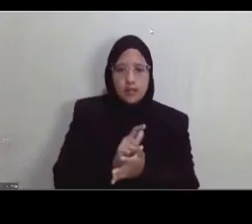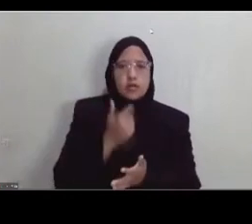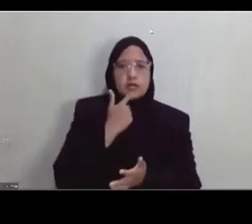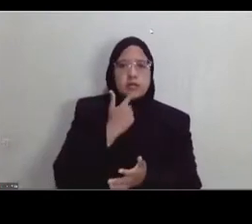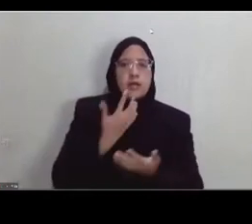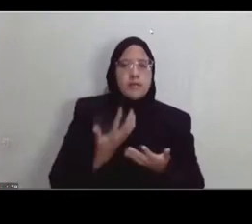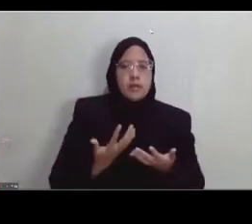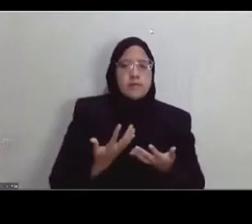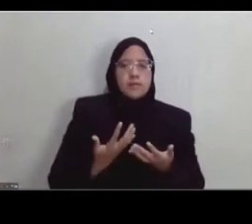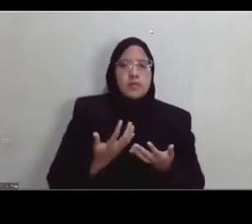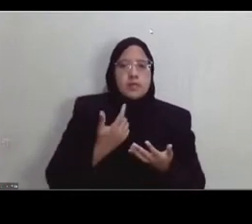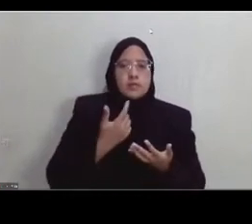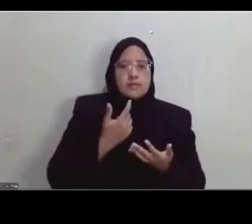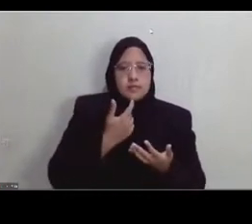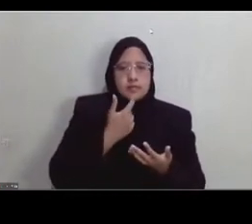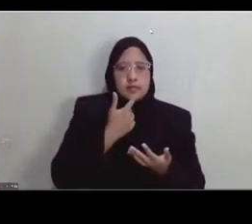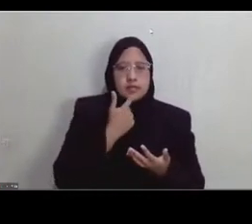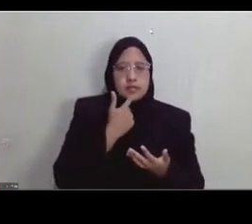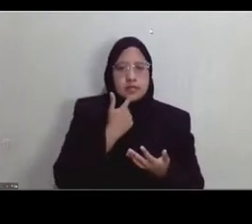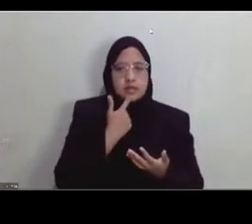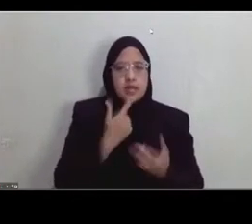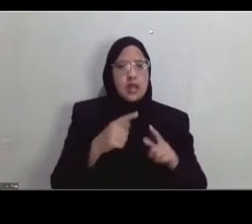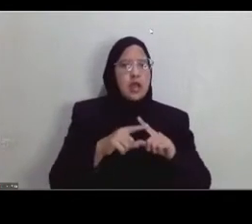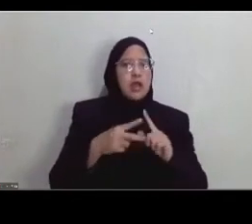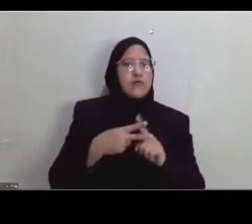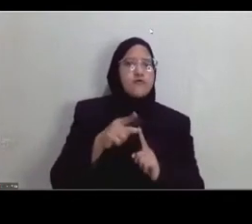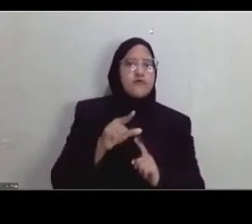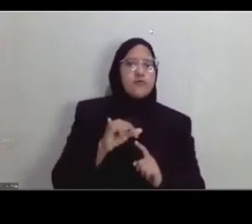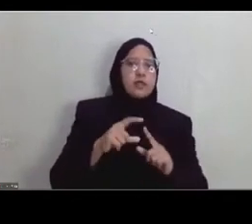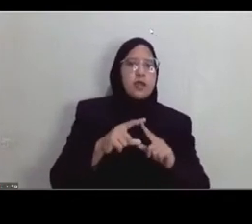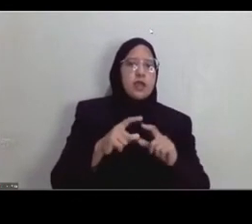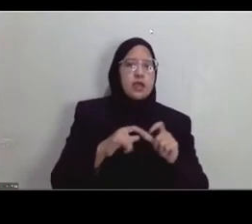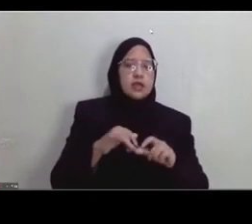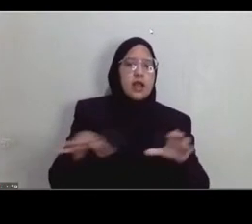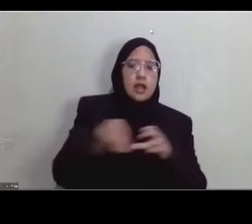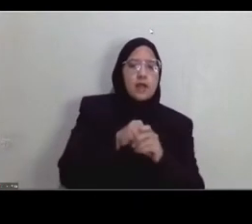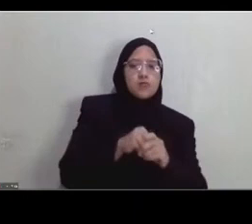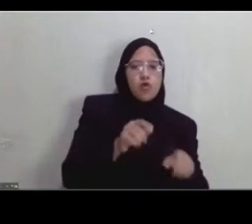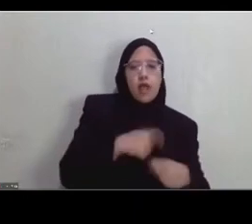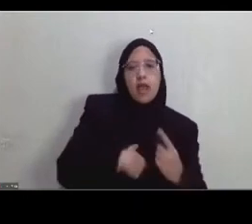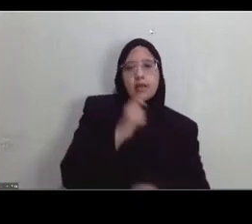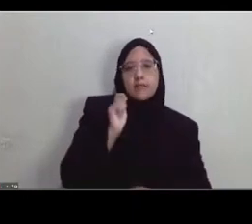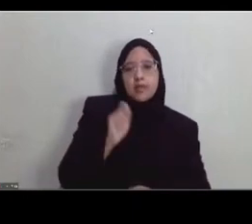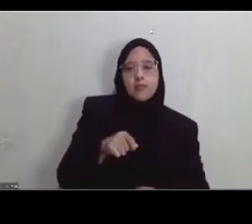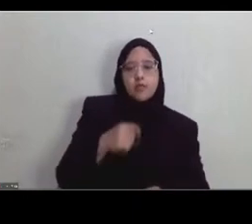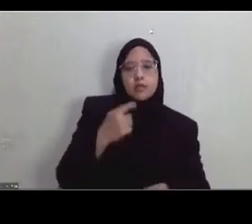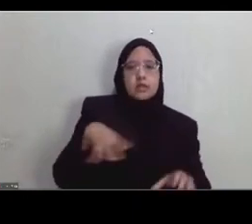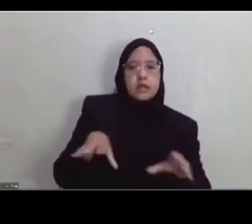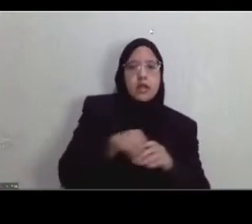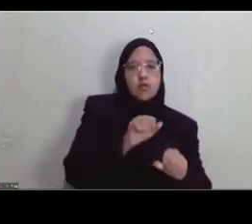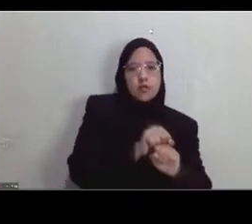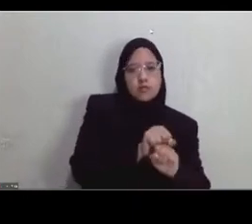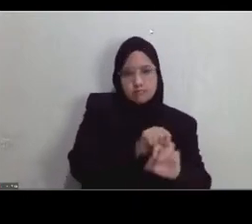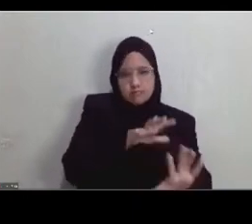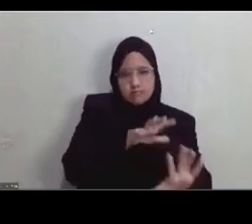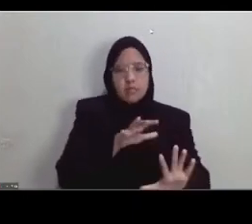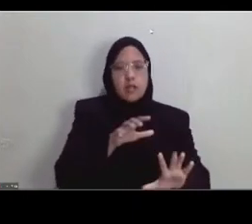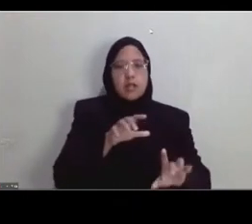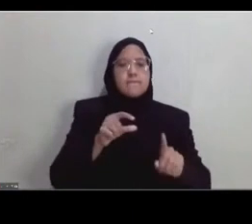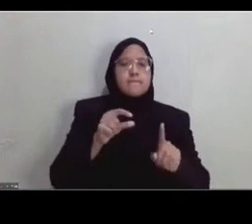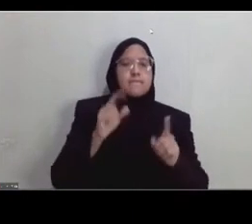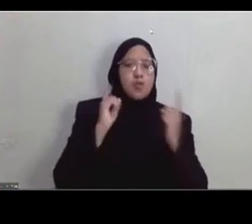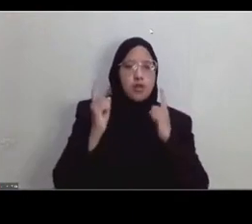afiliasi Hakim terlapor pada salah satu partai politik beserta pemilu dalam kurung PDI Perjuangan sehingga diduga merupakan